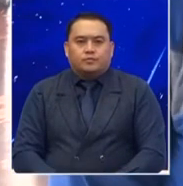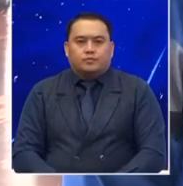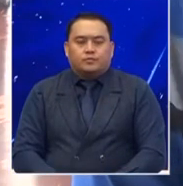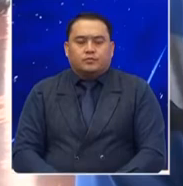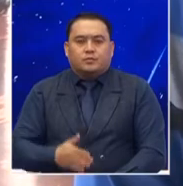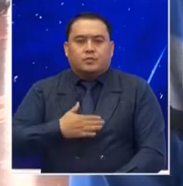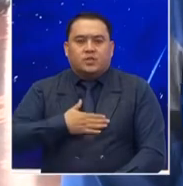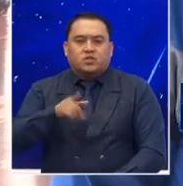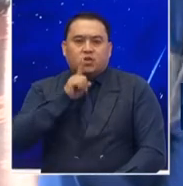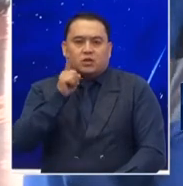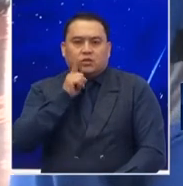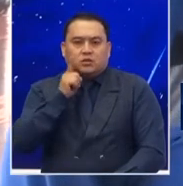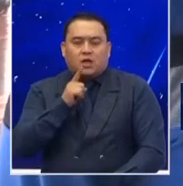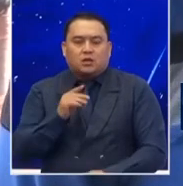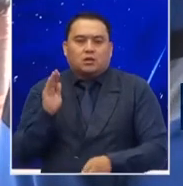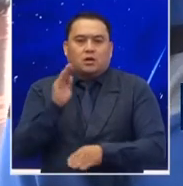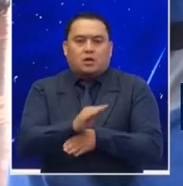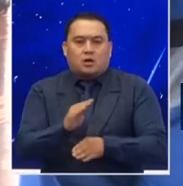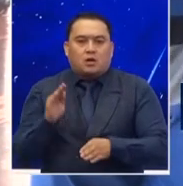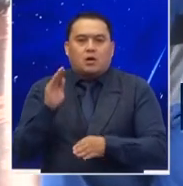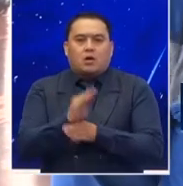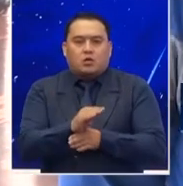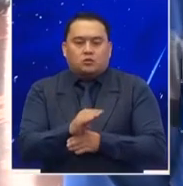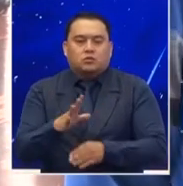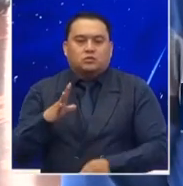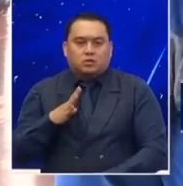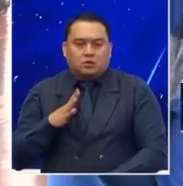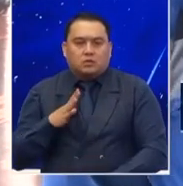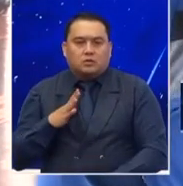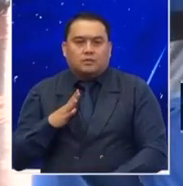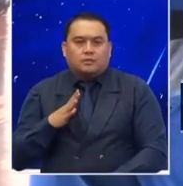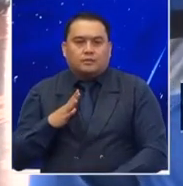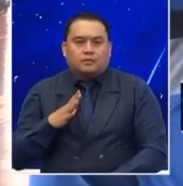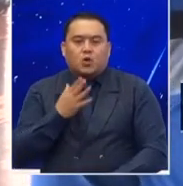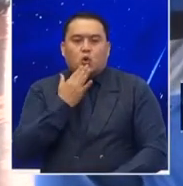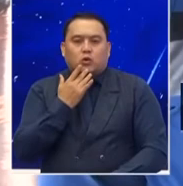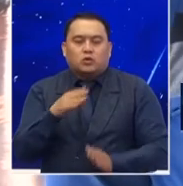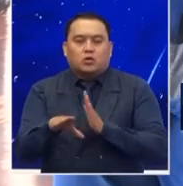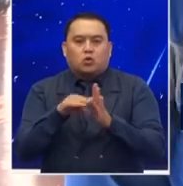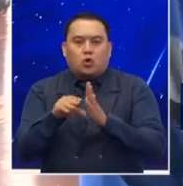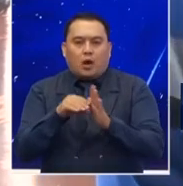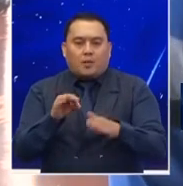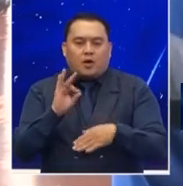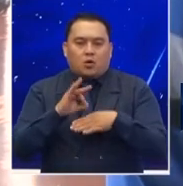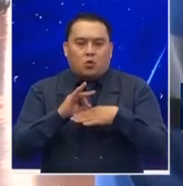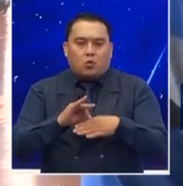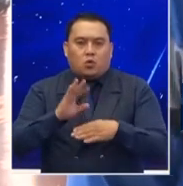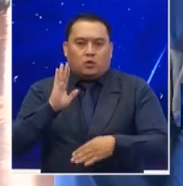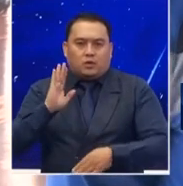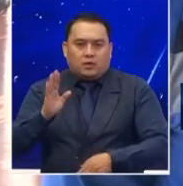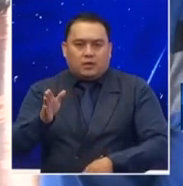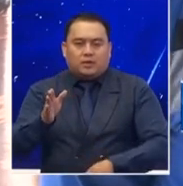қостық командаға. Бізде үш ойыншымыз жастар арасында ұлттық құрамада ойнайды. Бұйыртса олар